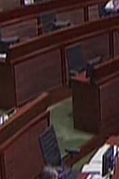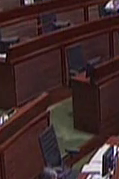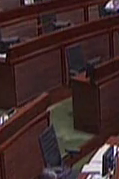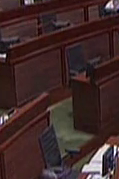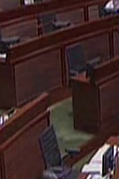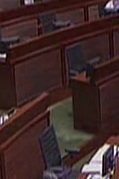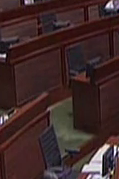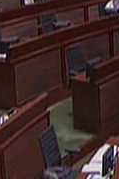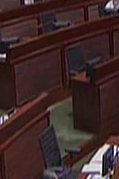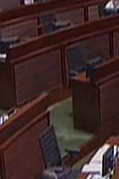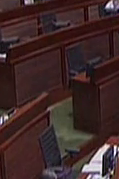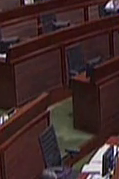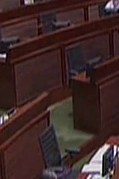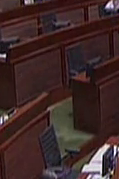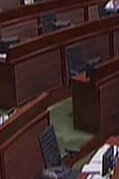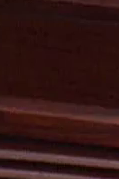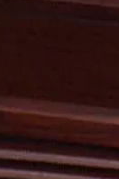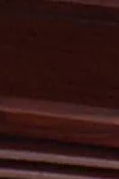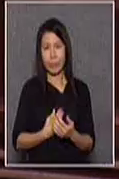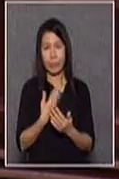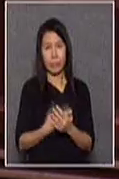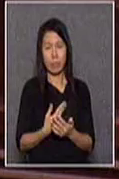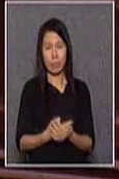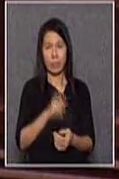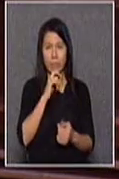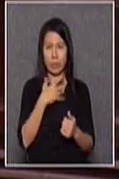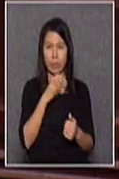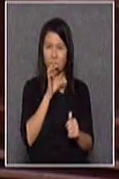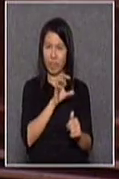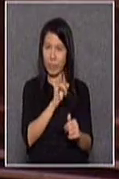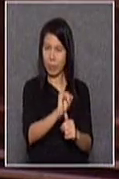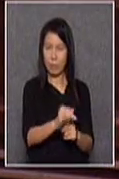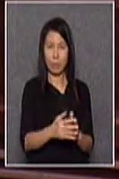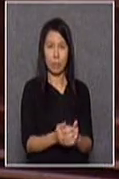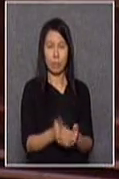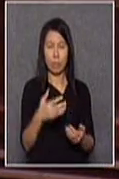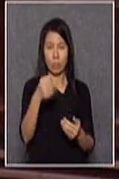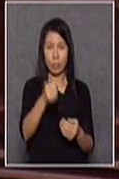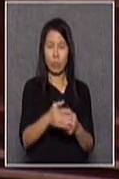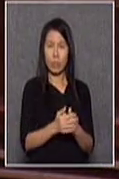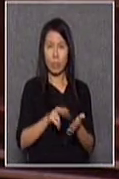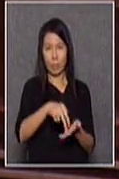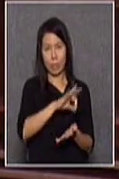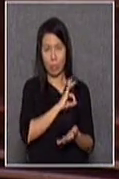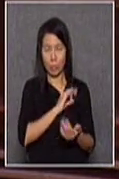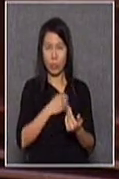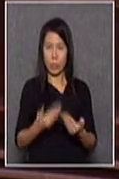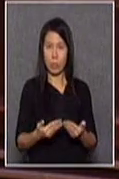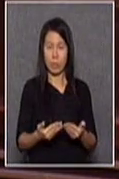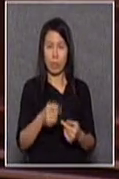呢，我表示極大的遺憾，我對他表示強烈的譴責。主席，其實立法會這兩次受